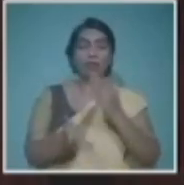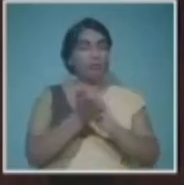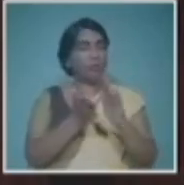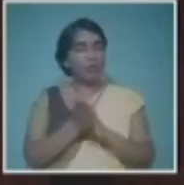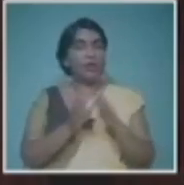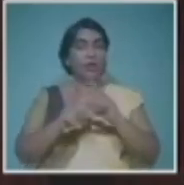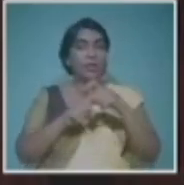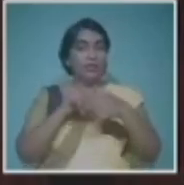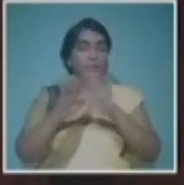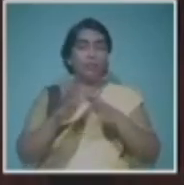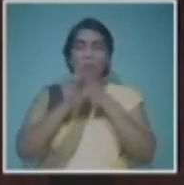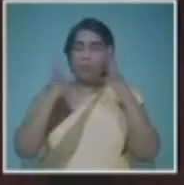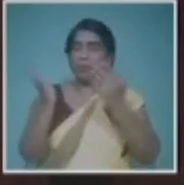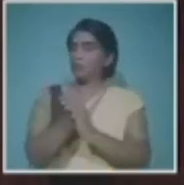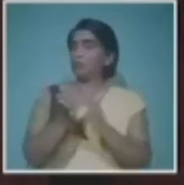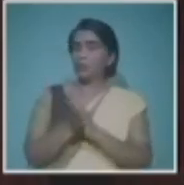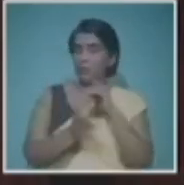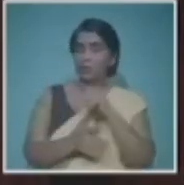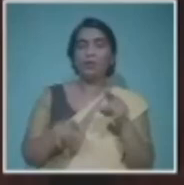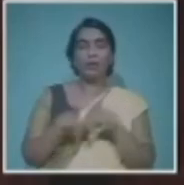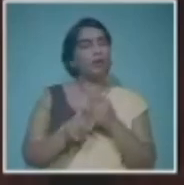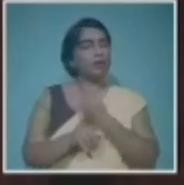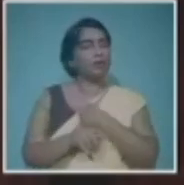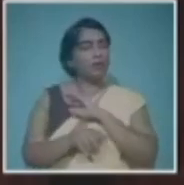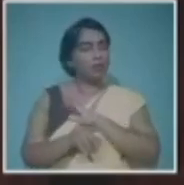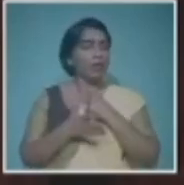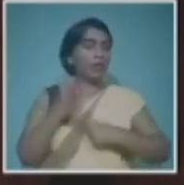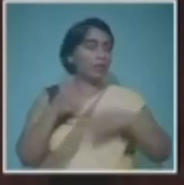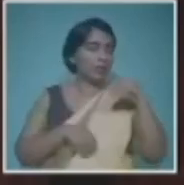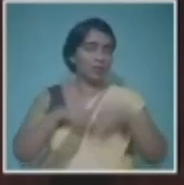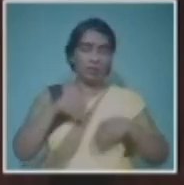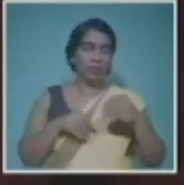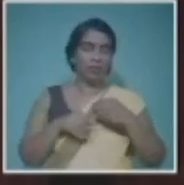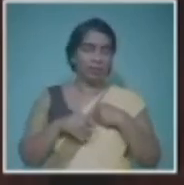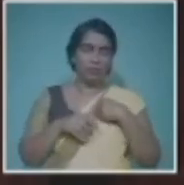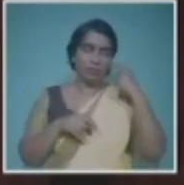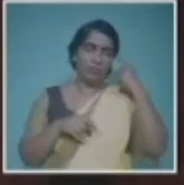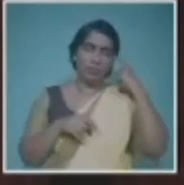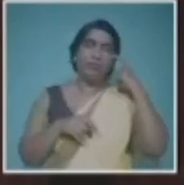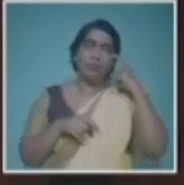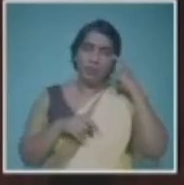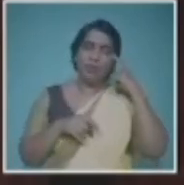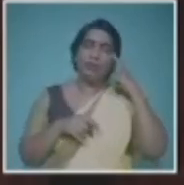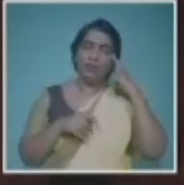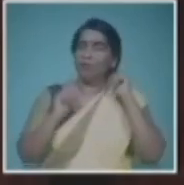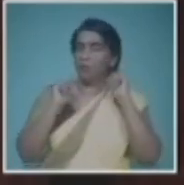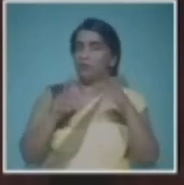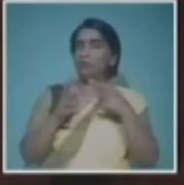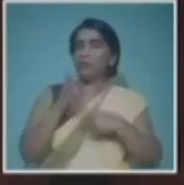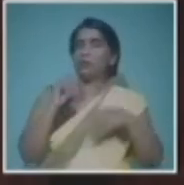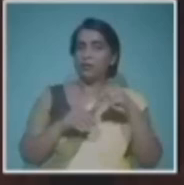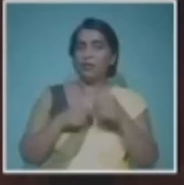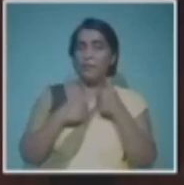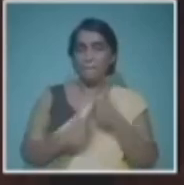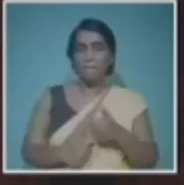පවත්වගෙන ආබාධිතයන් වෙනුවෙන් දවැන්ත කාර්යභාරයක් කරා ඒක නිසා උන්වහන්සේගේ ඒ දේශපාලනය මම හිතන්නේ ප්‍රගතිශීල දේශපාලනයේ